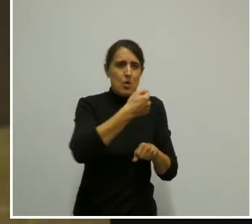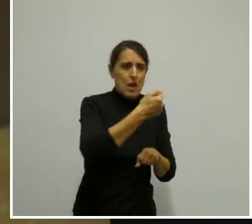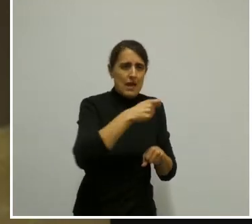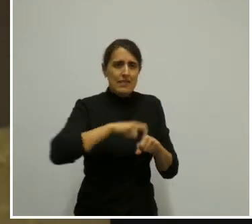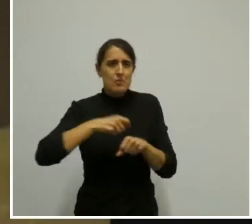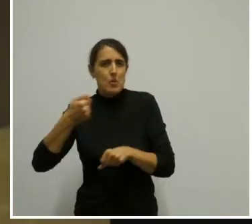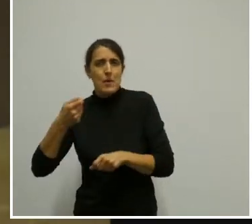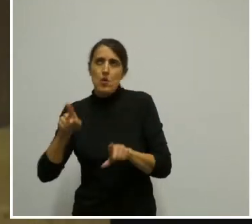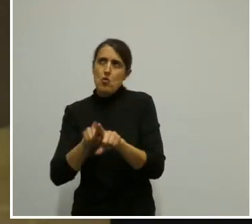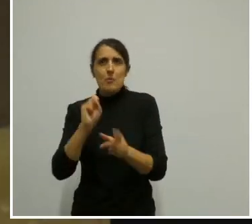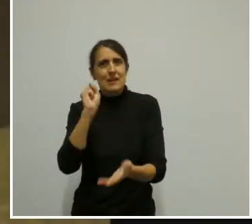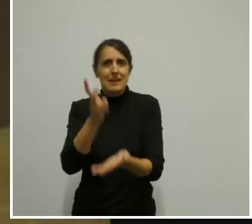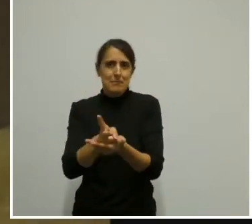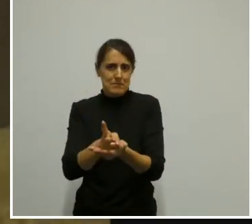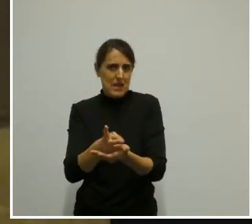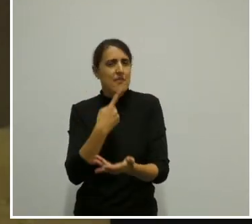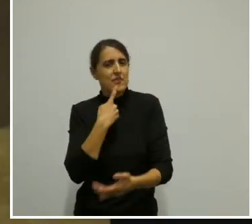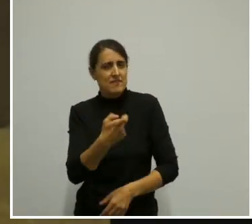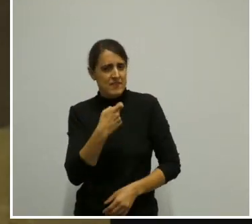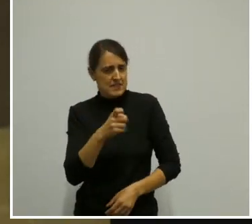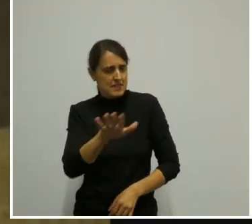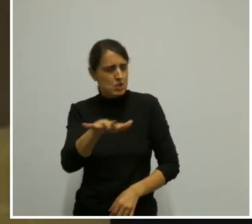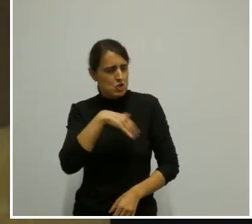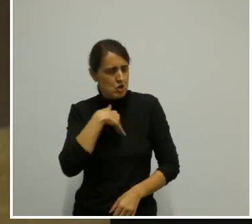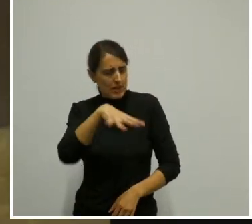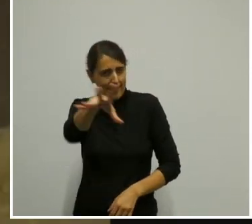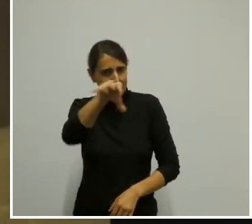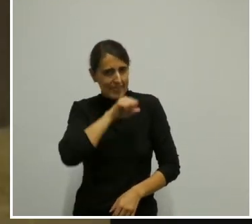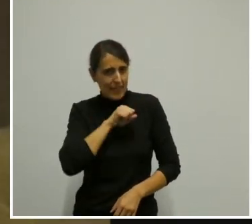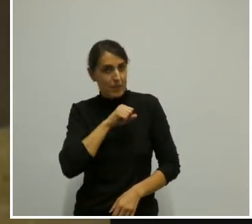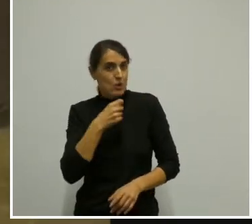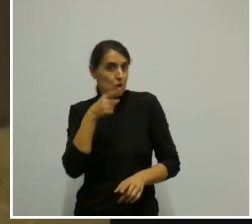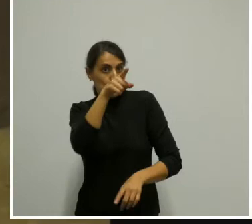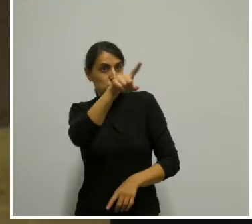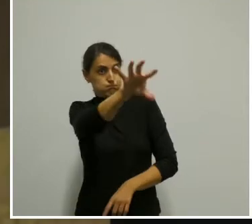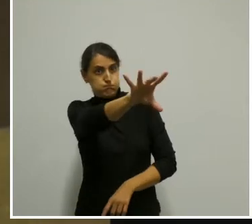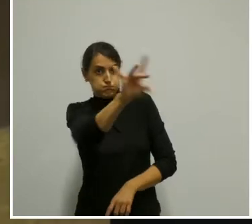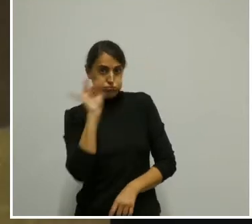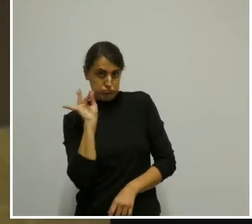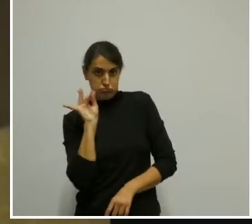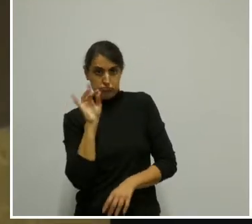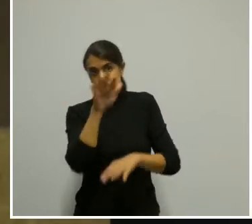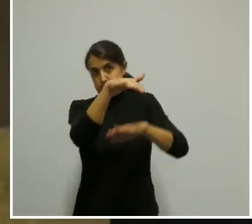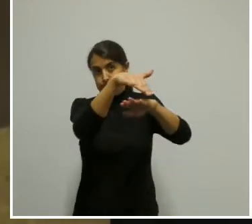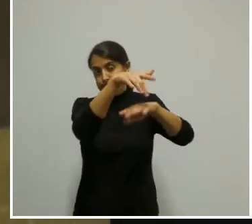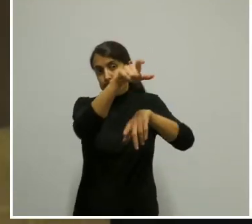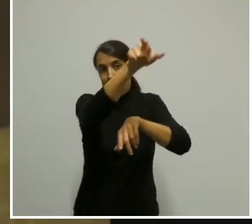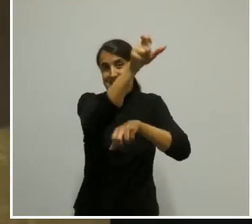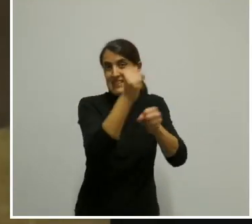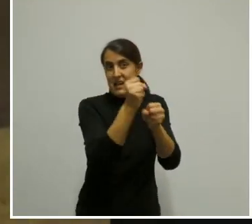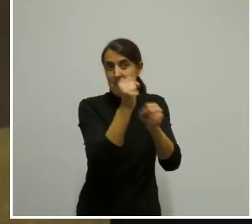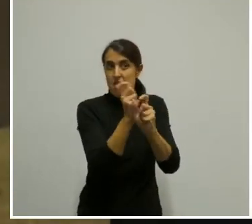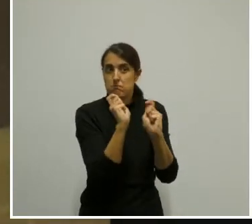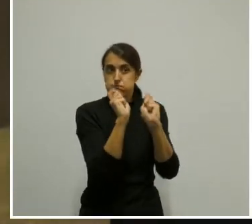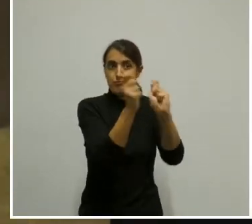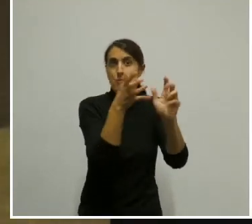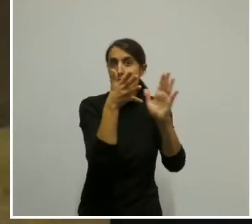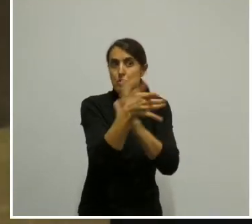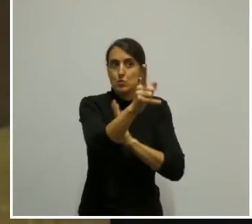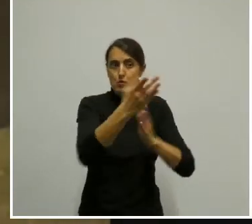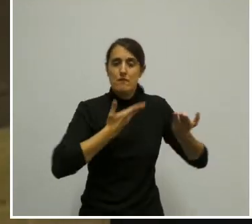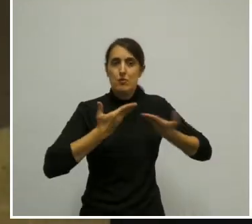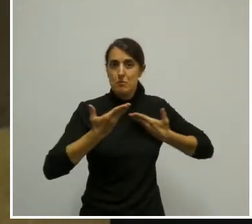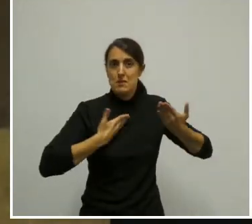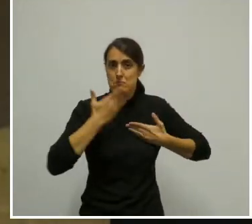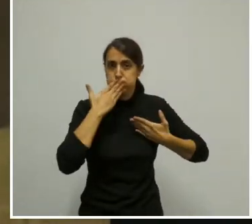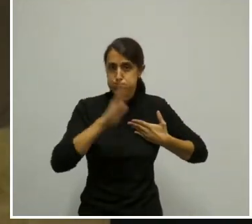per vosaltres. I entenc que per això vosaltres sou les persones escollides que teniu la formació per poder fer-ho això de la millor manera possible, no